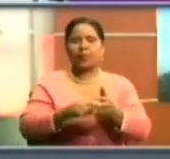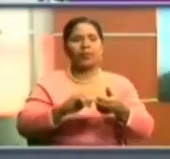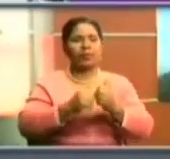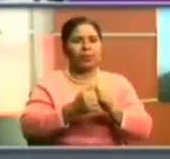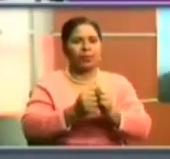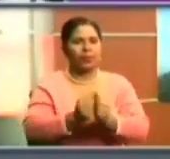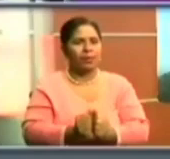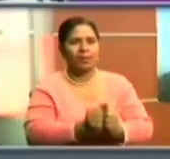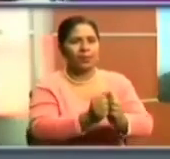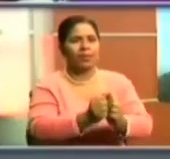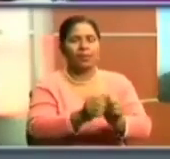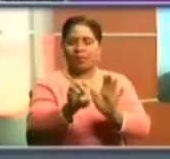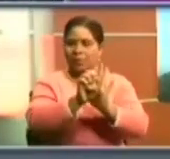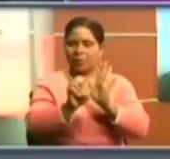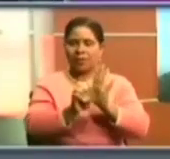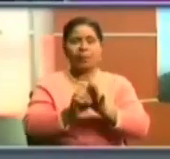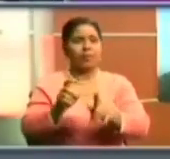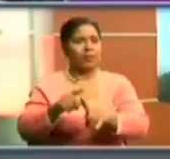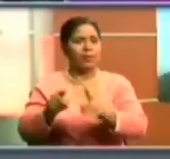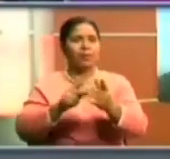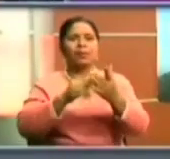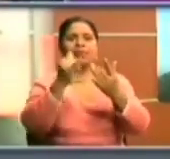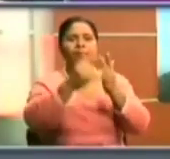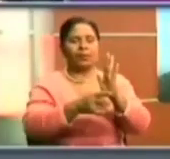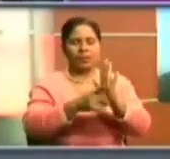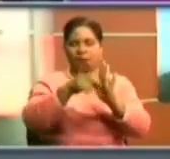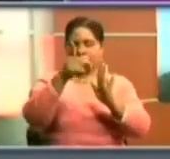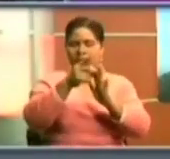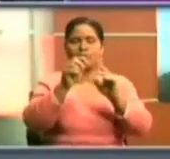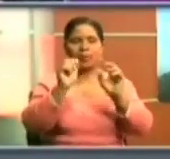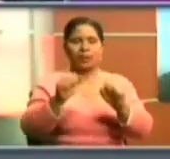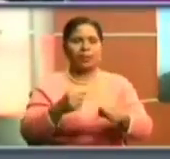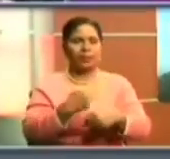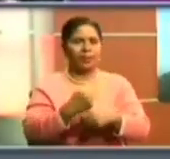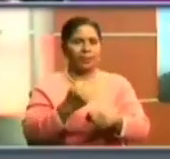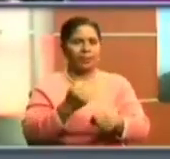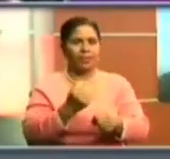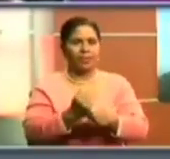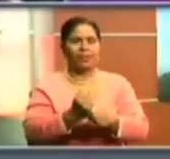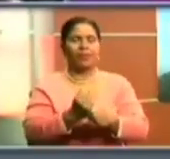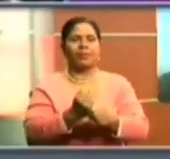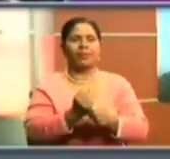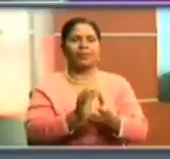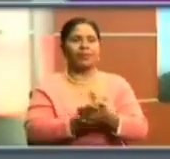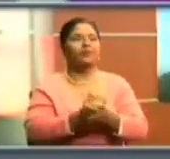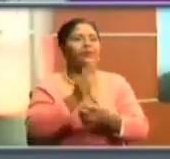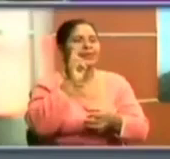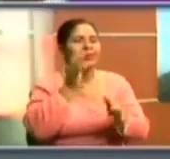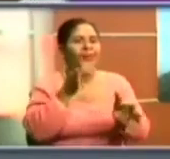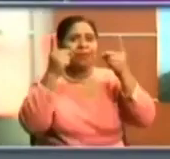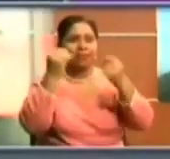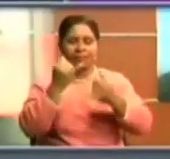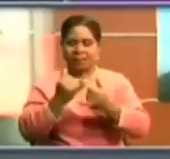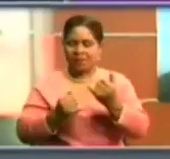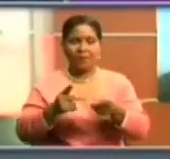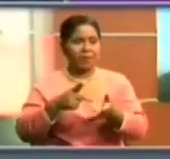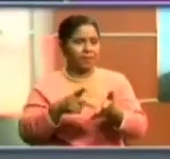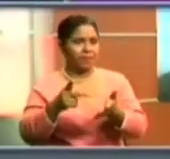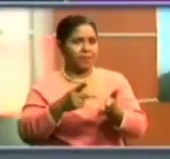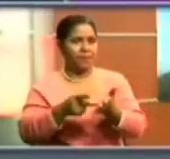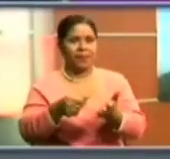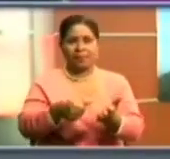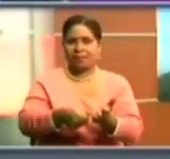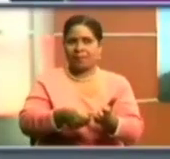pour accompagner l'État dans divers projets de développement cap exécuté sous territoire. On en suit. On paye